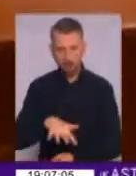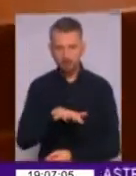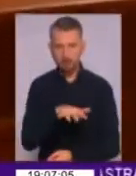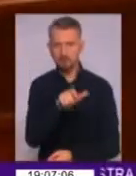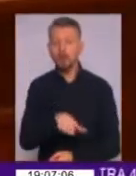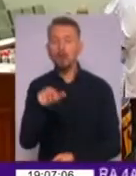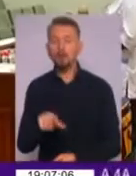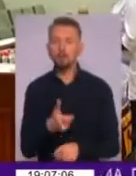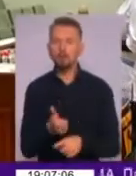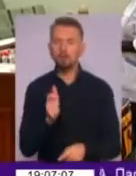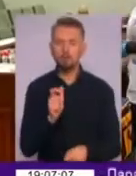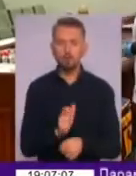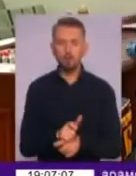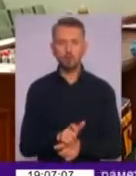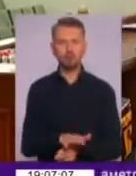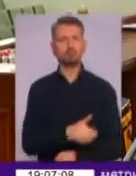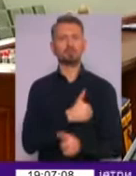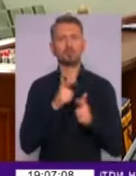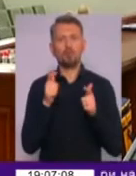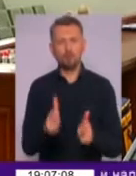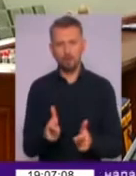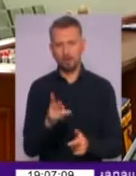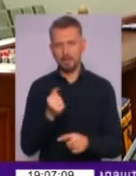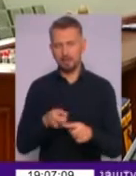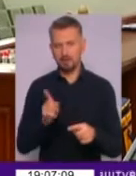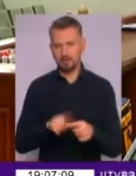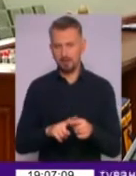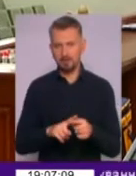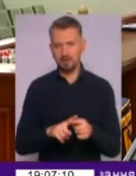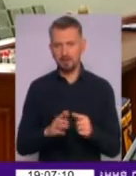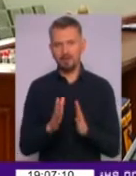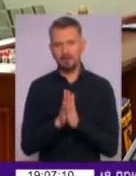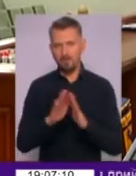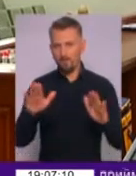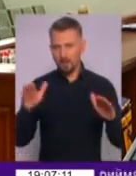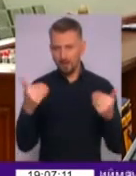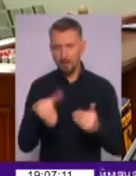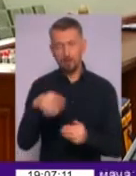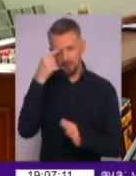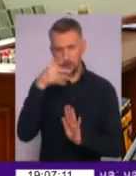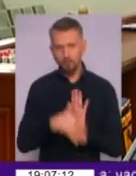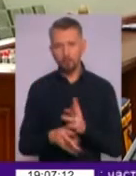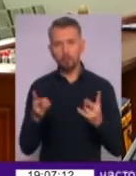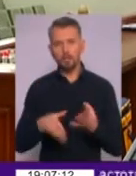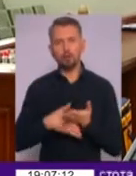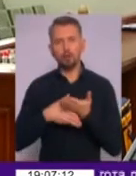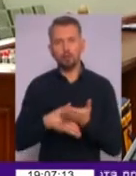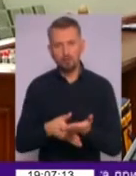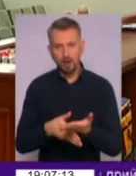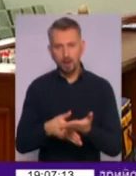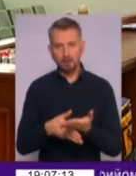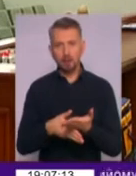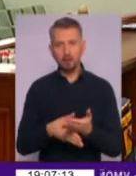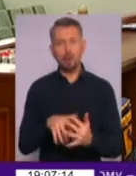дуже відгукнулися на цей виклик. І всі розуміють, що потрібно допомагати фронту